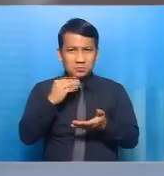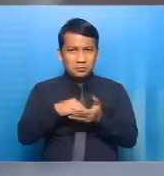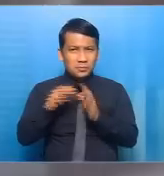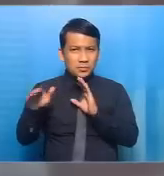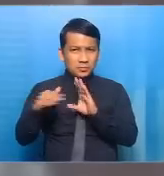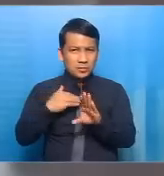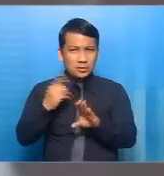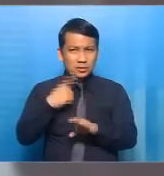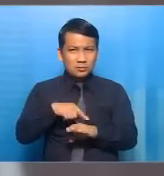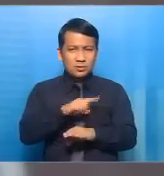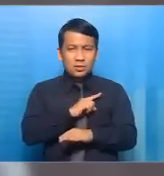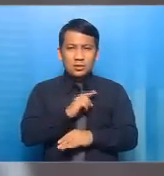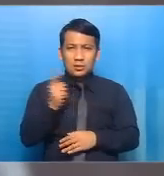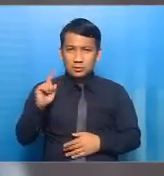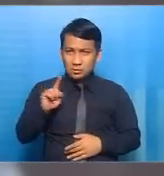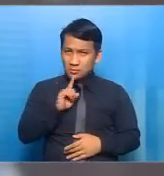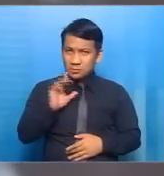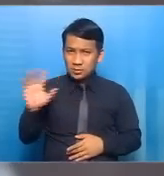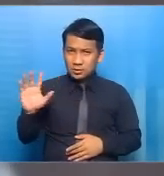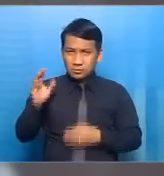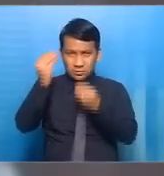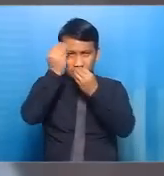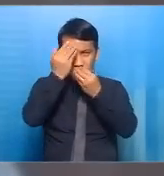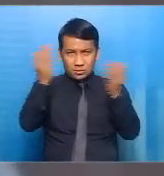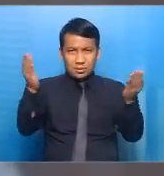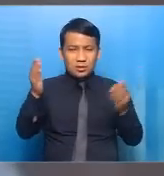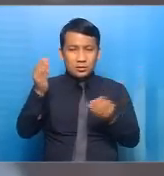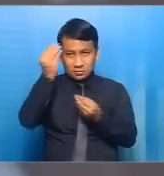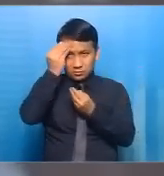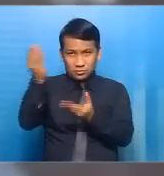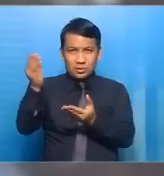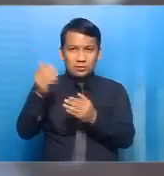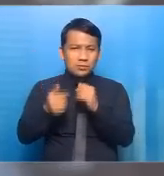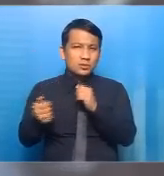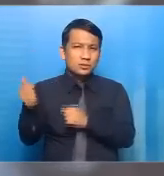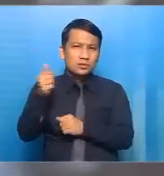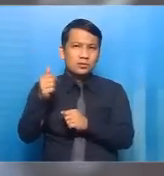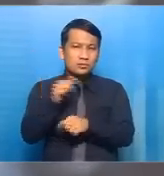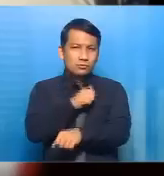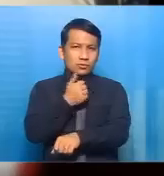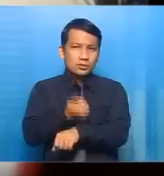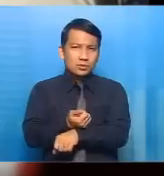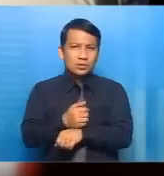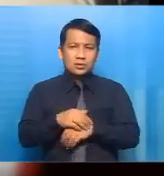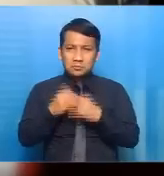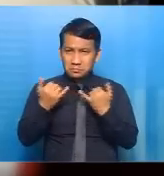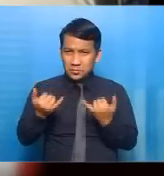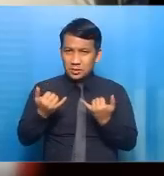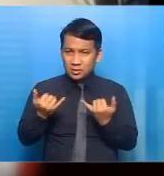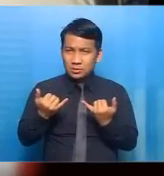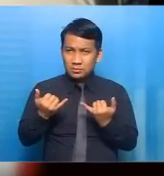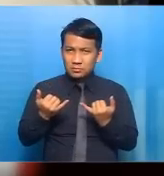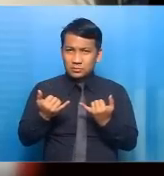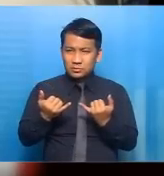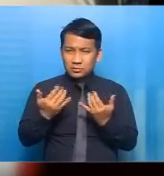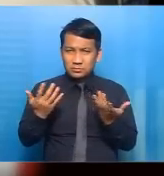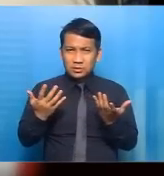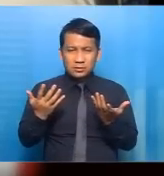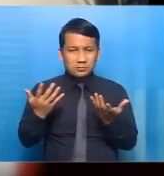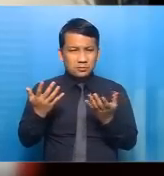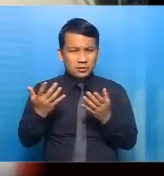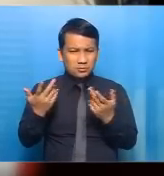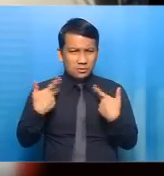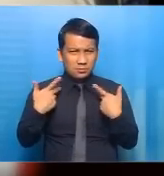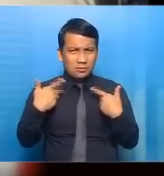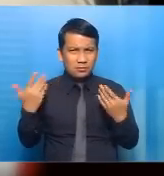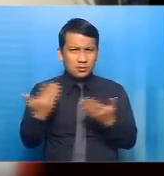amin at pinapangako namin sa inyo na ipaparating namin ito sa mga kinaukulan. For now, this seems to be a dead end. Pero kung meron